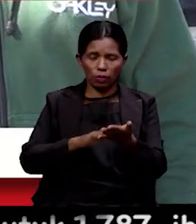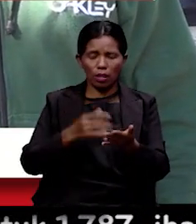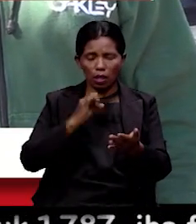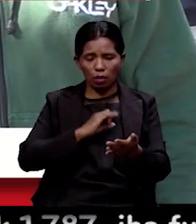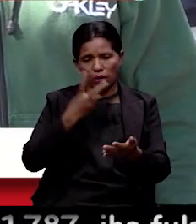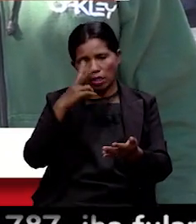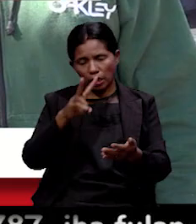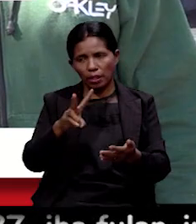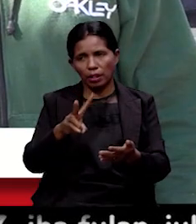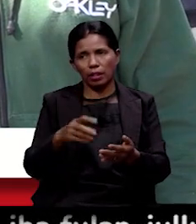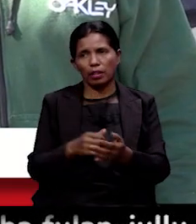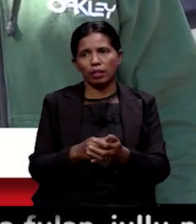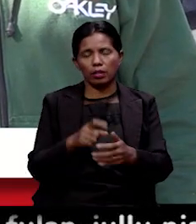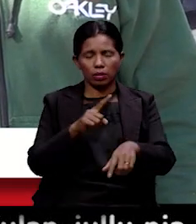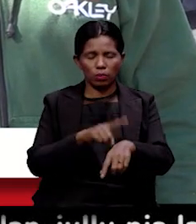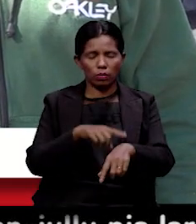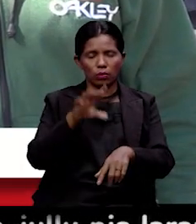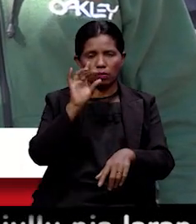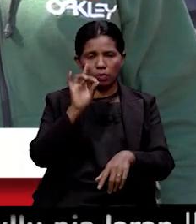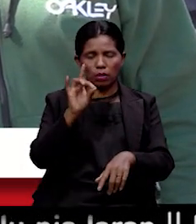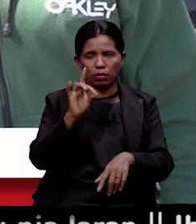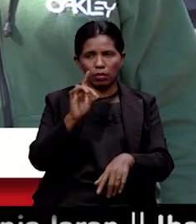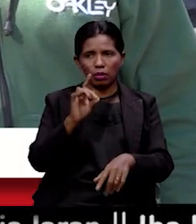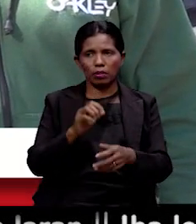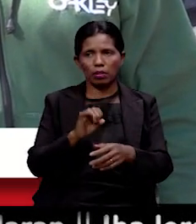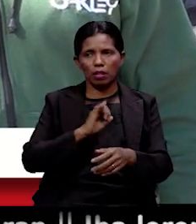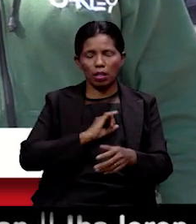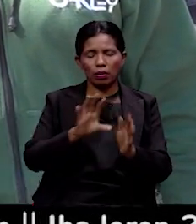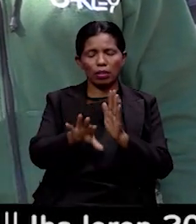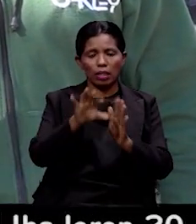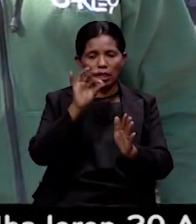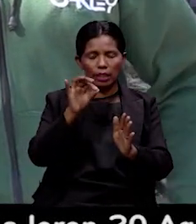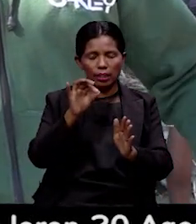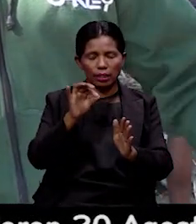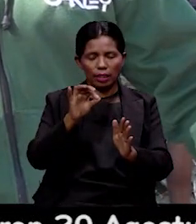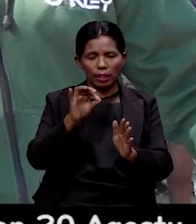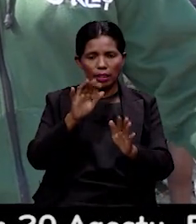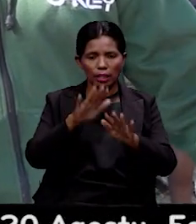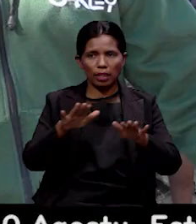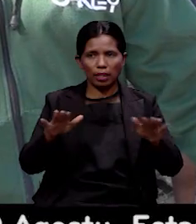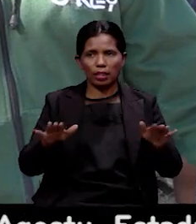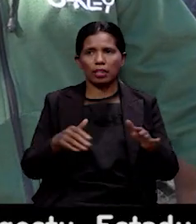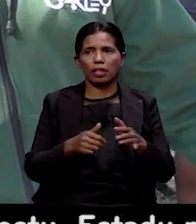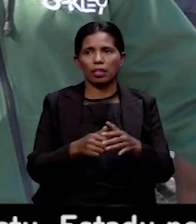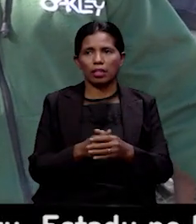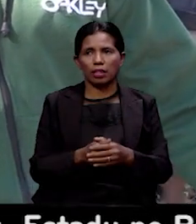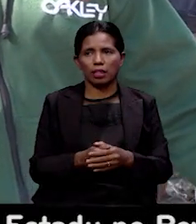minut tu tae tu kualo minut tu lima das nai, kita ngaleng mani wani sekolah anda hamrikin apa, nika hari lama yang mati sing nai,